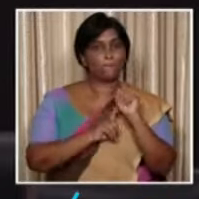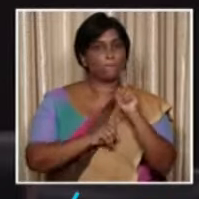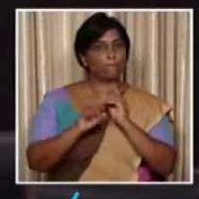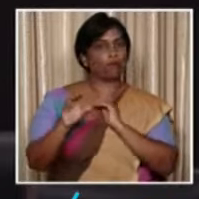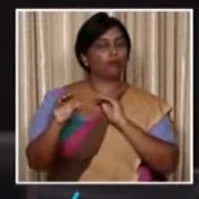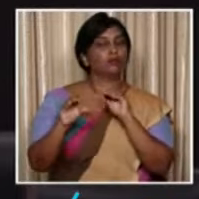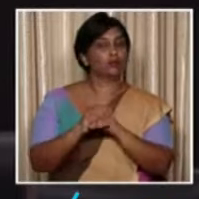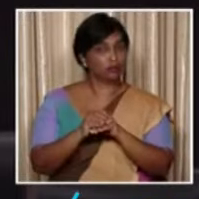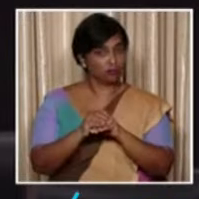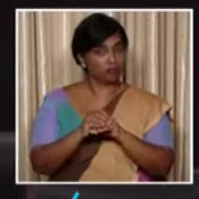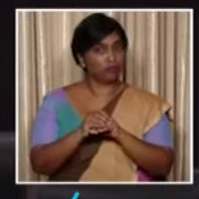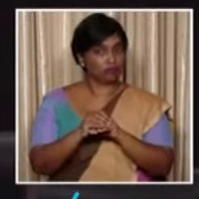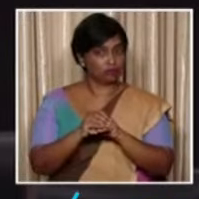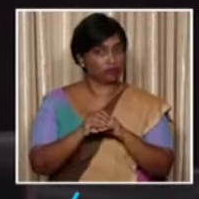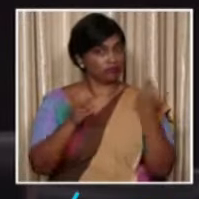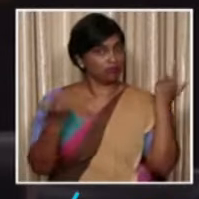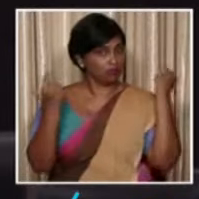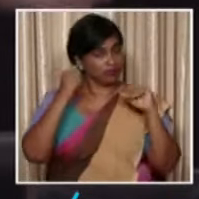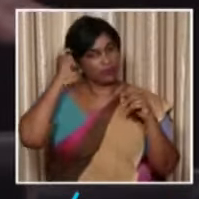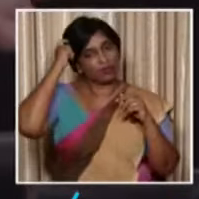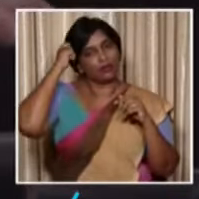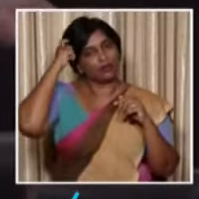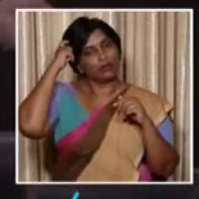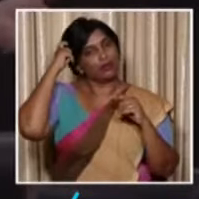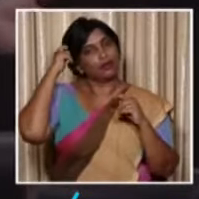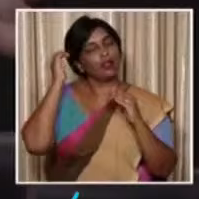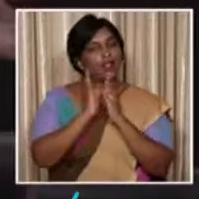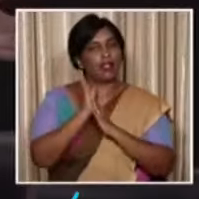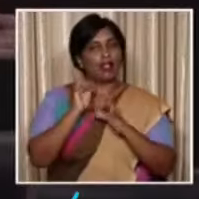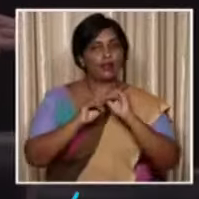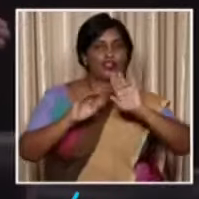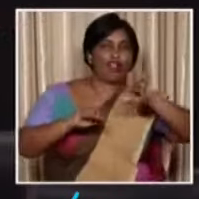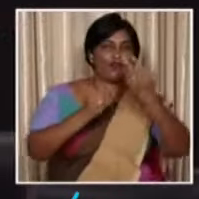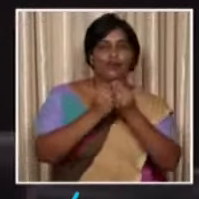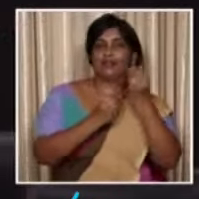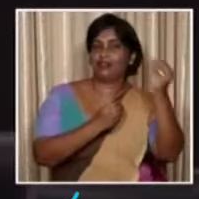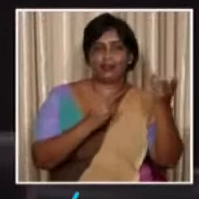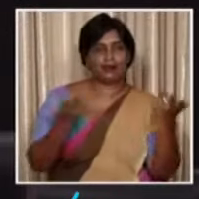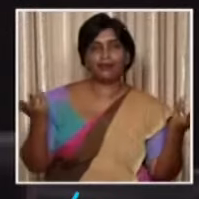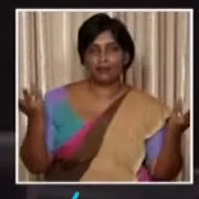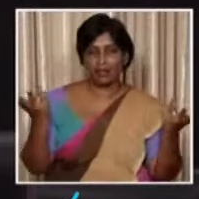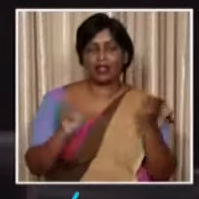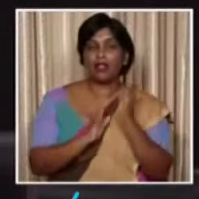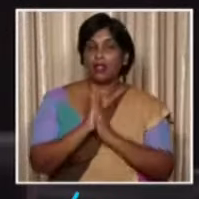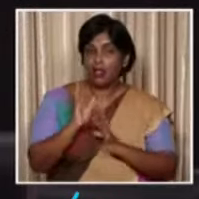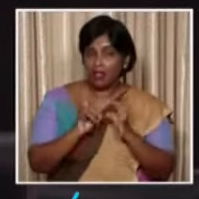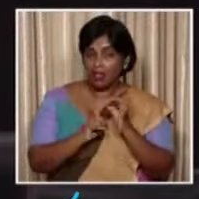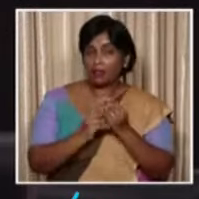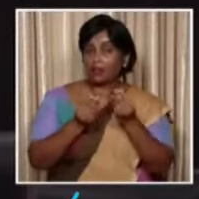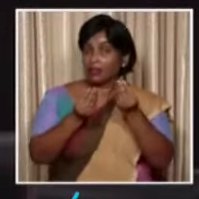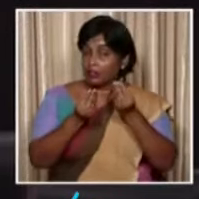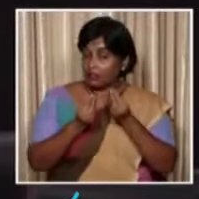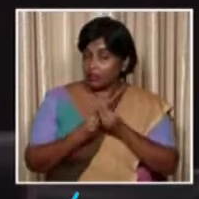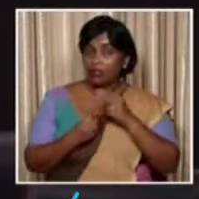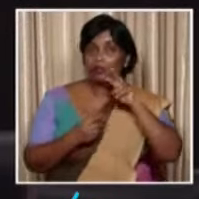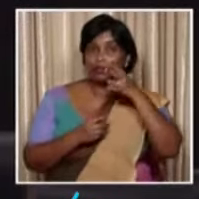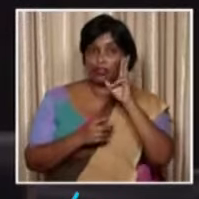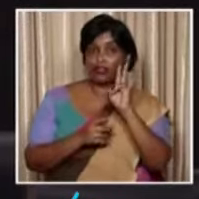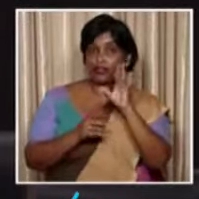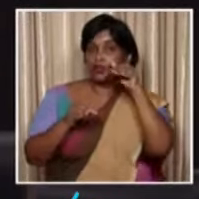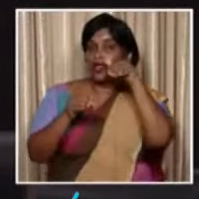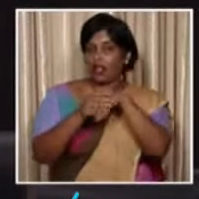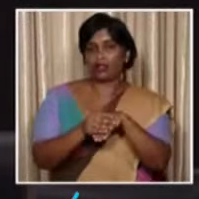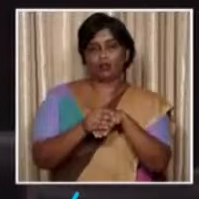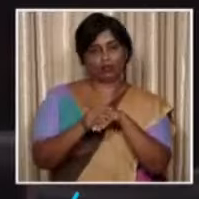पार्लिमेंटर पत्ल आपुअम मुकद अमति दूर या पिटमी दिन्न बैन अमति दूर या दिन्न नाम मे देशीय विषय पहातुल